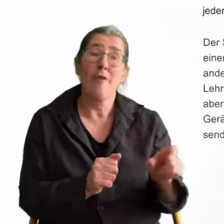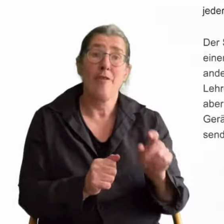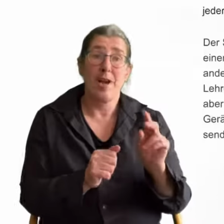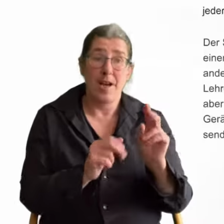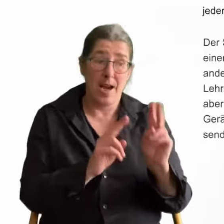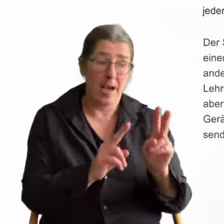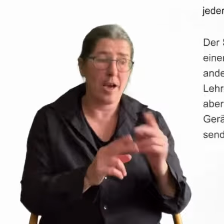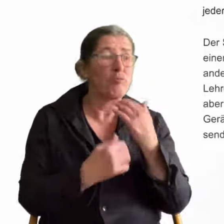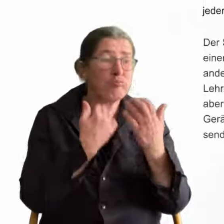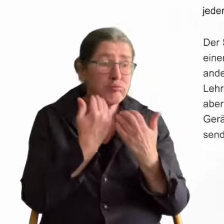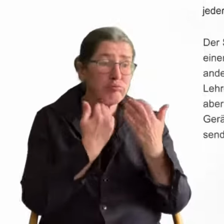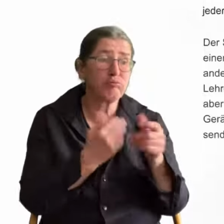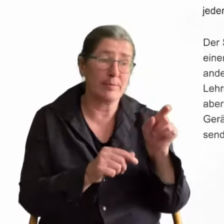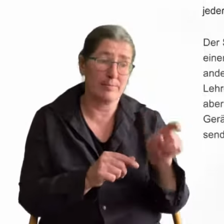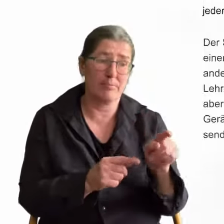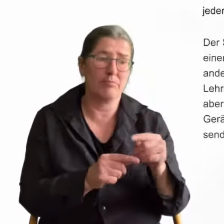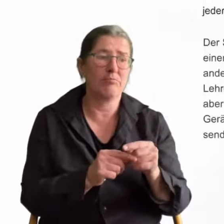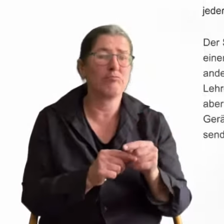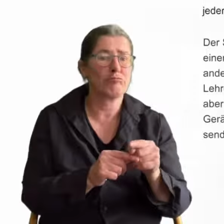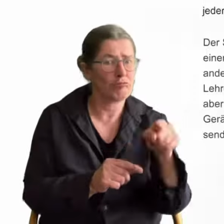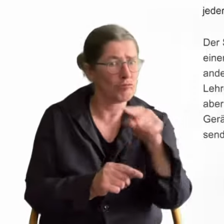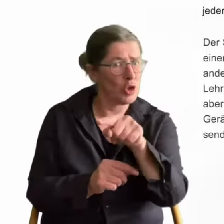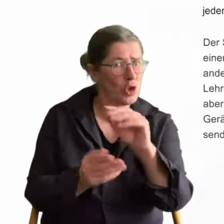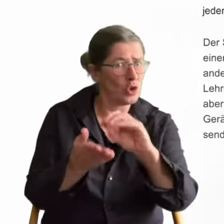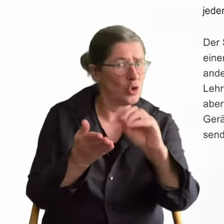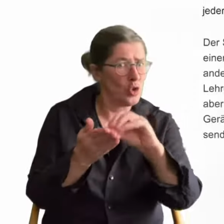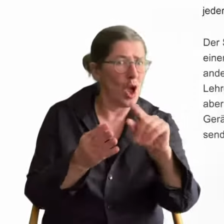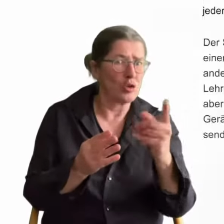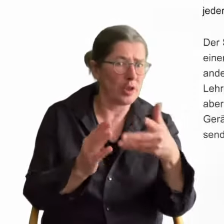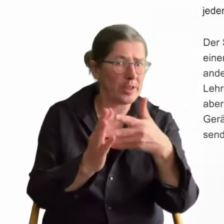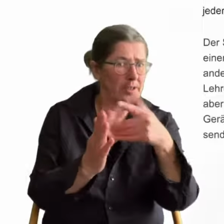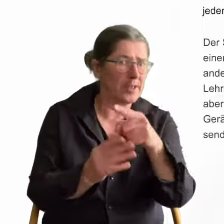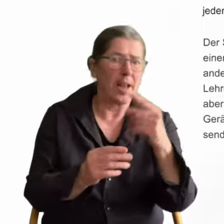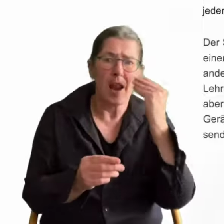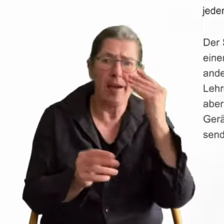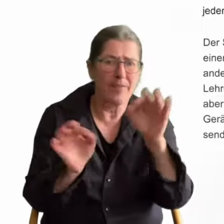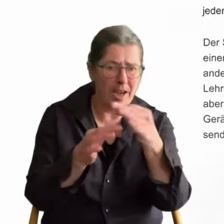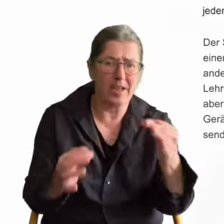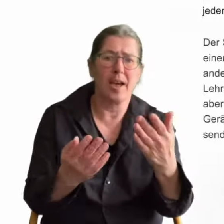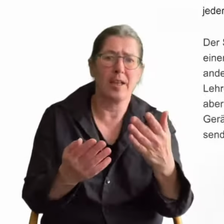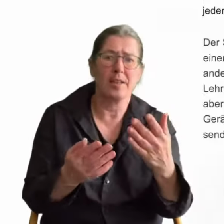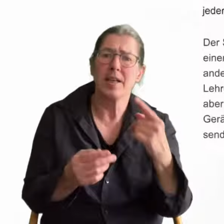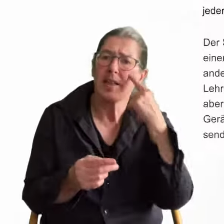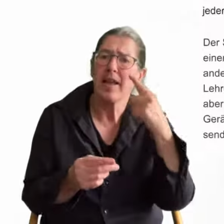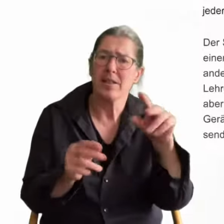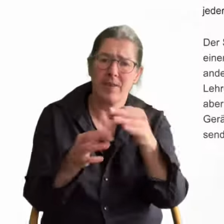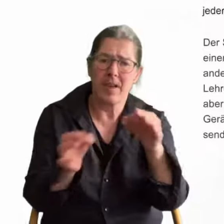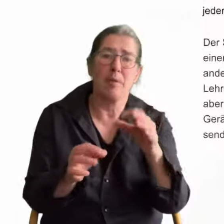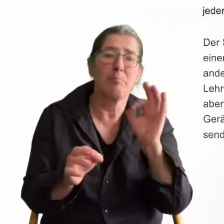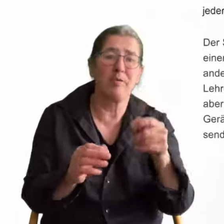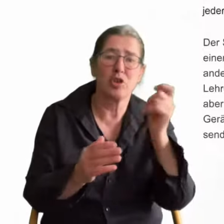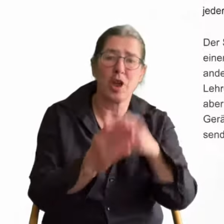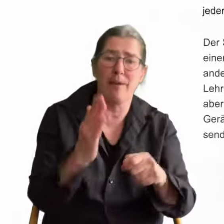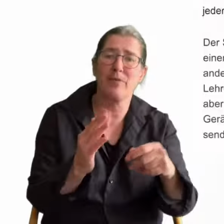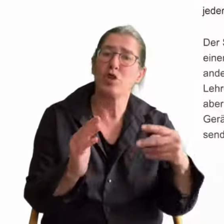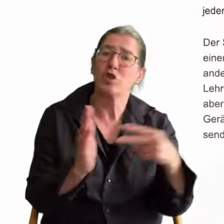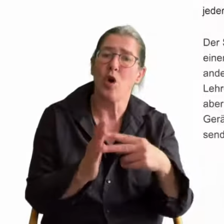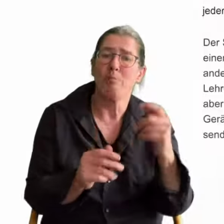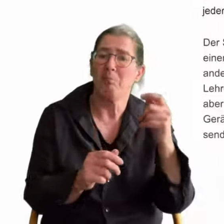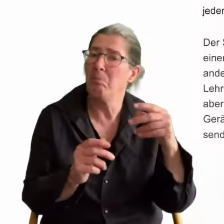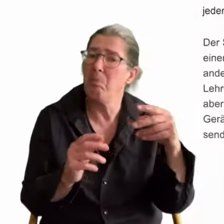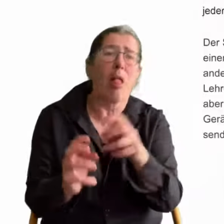erzählt dass die lernfähigkeit und die gedächtnis fähigkeit eines schülers getestet werden soll weil bestrafung durch stromschläge das war natürlich